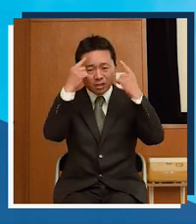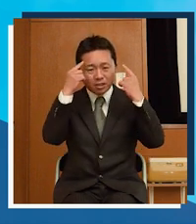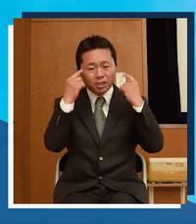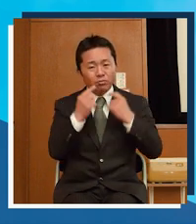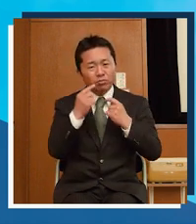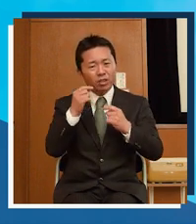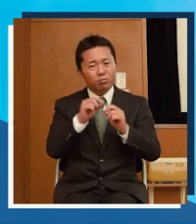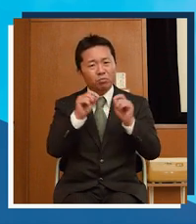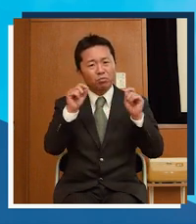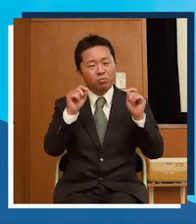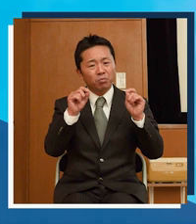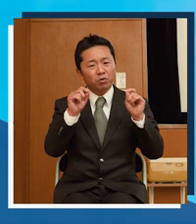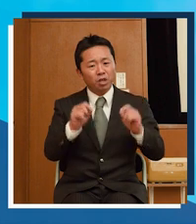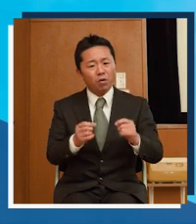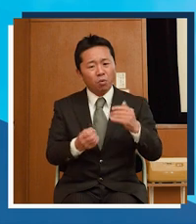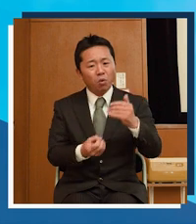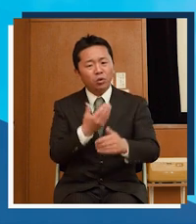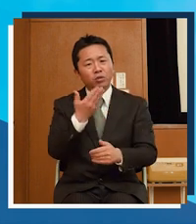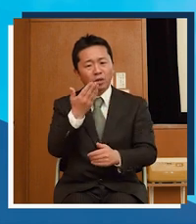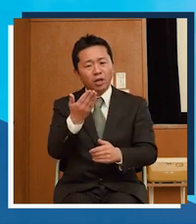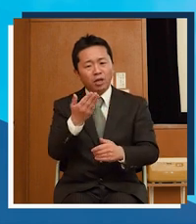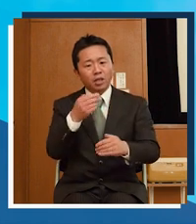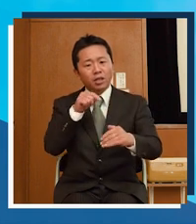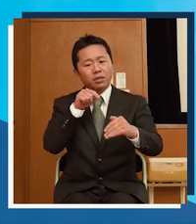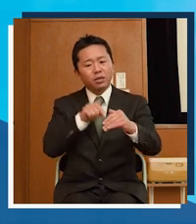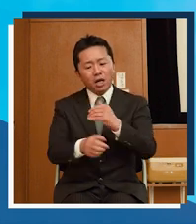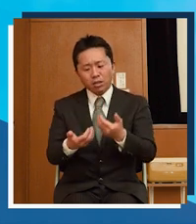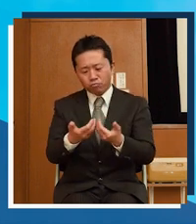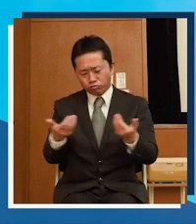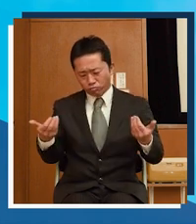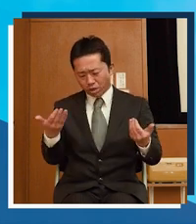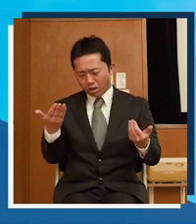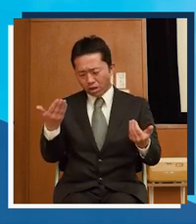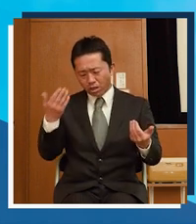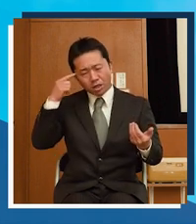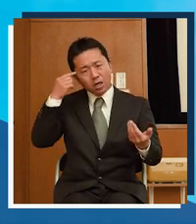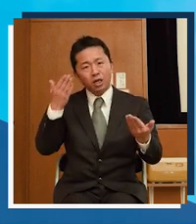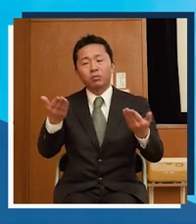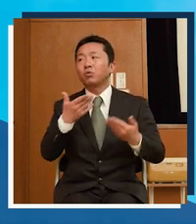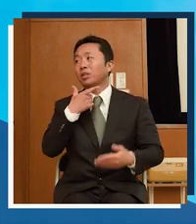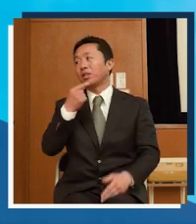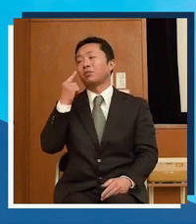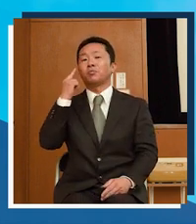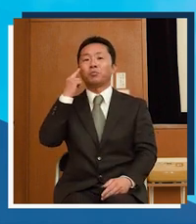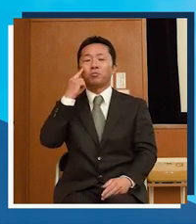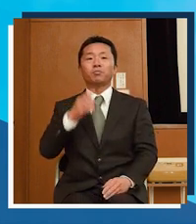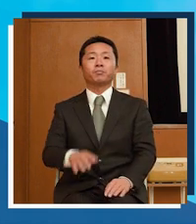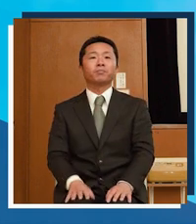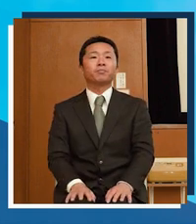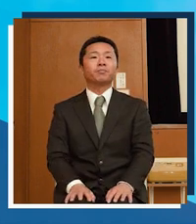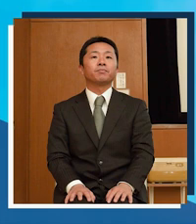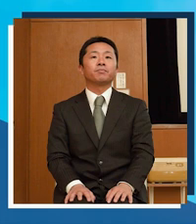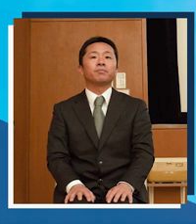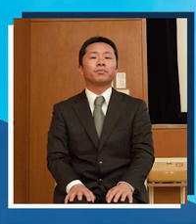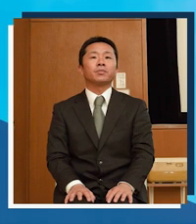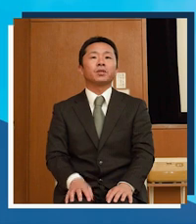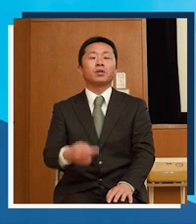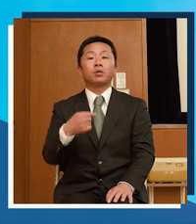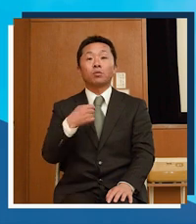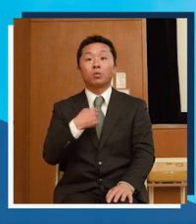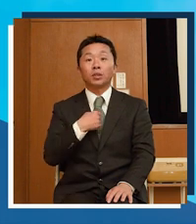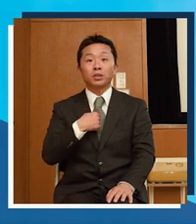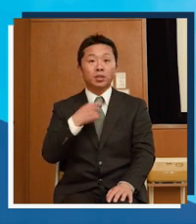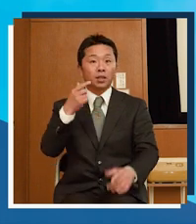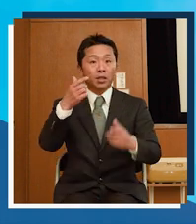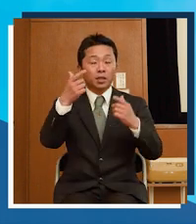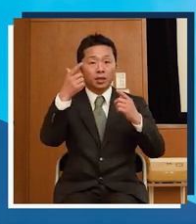て思いますかどうなんで起きてるんだろうっていうところも考えてもらえたら嬉しいなって思いますそして私が